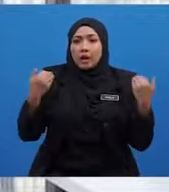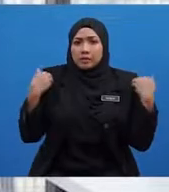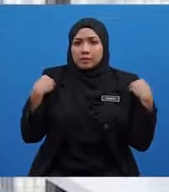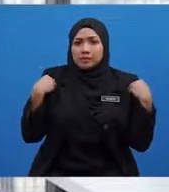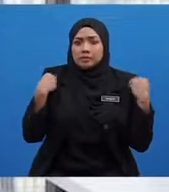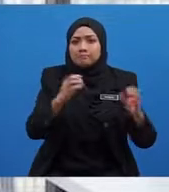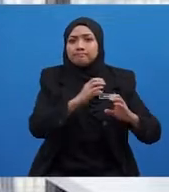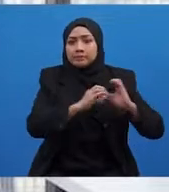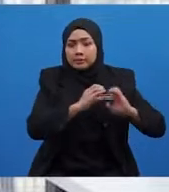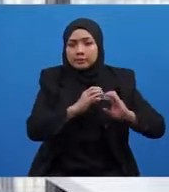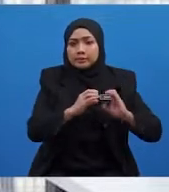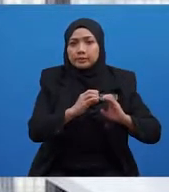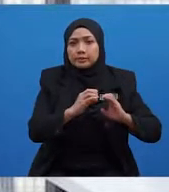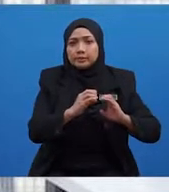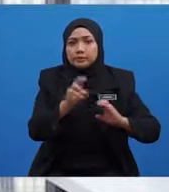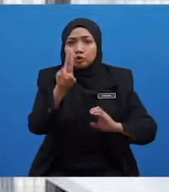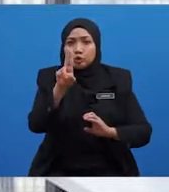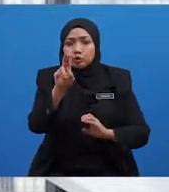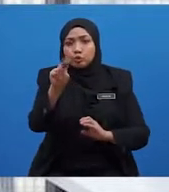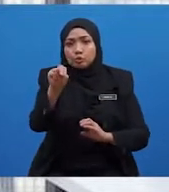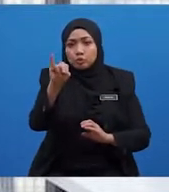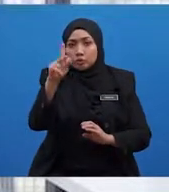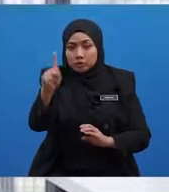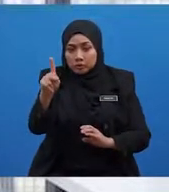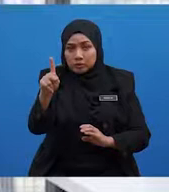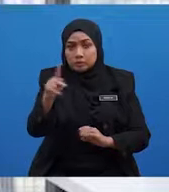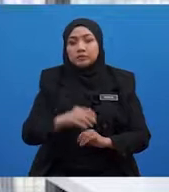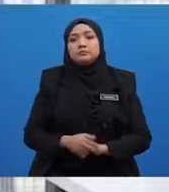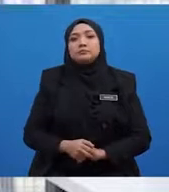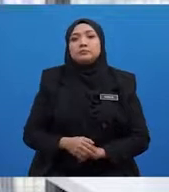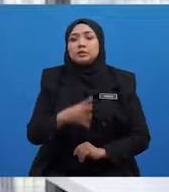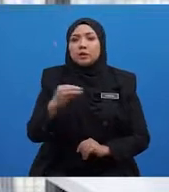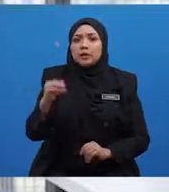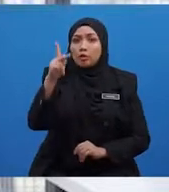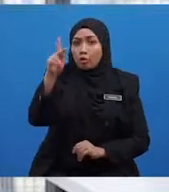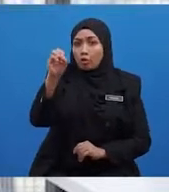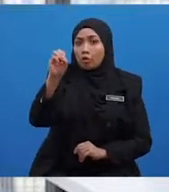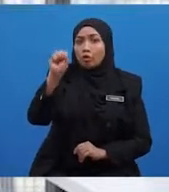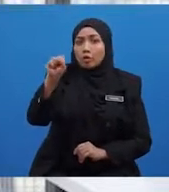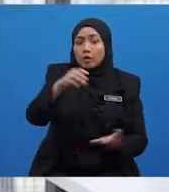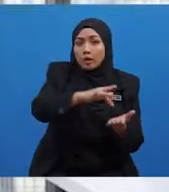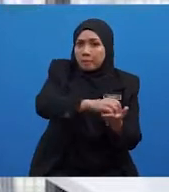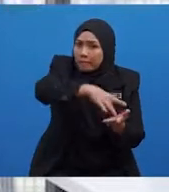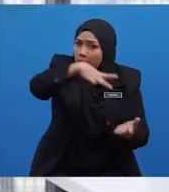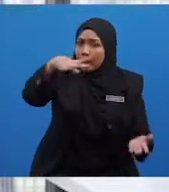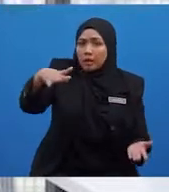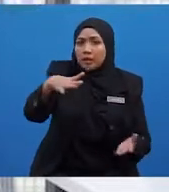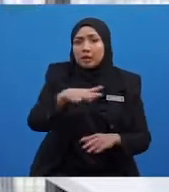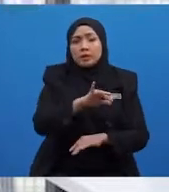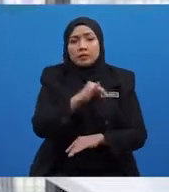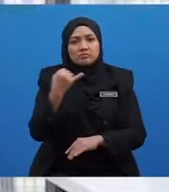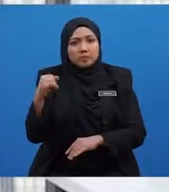unik dan berjenama. Kos seunit biasanya mahal dan ianya jarang dibeli oleh pengguna dengan kerap.